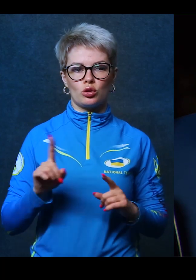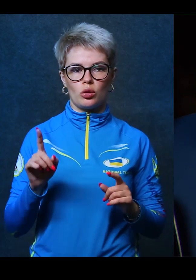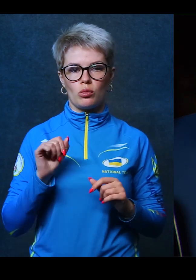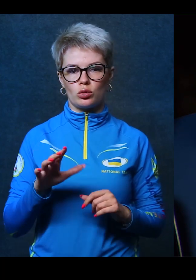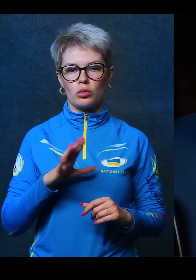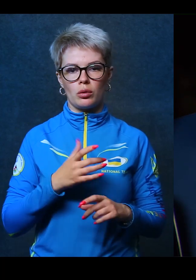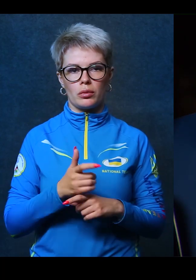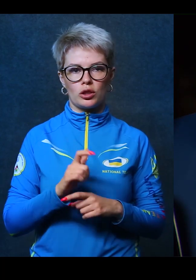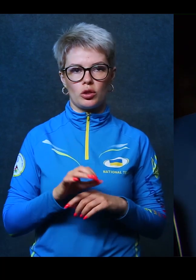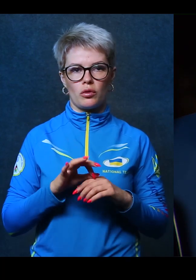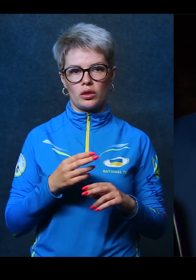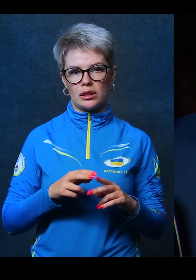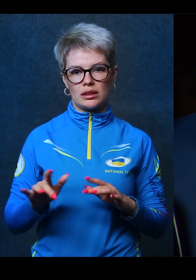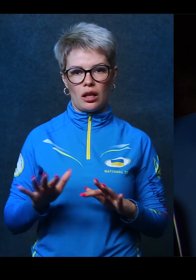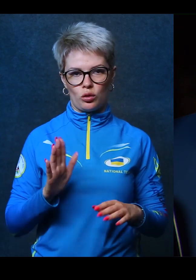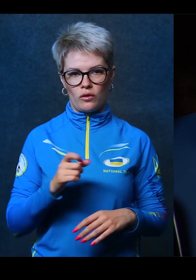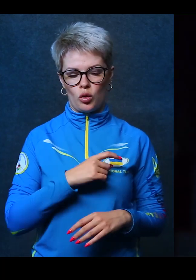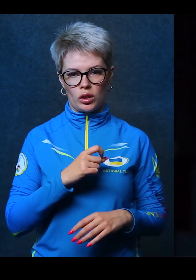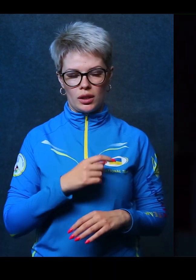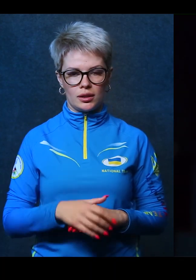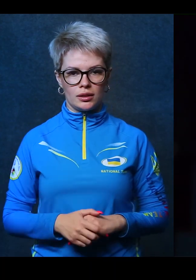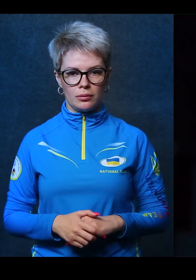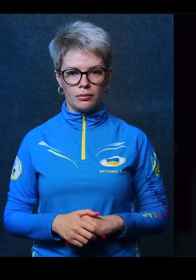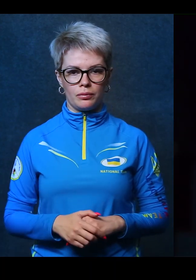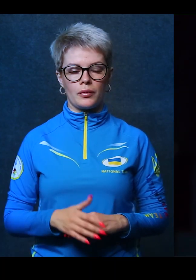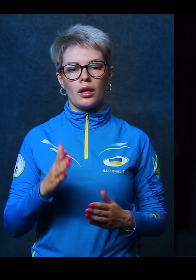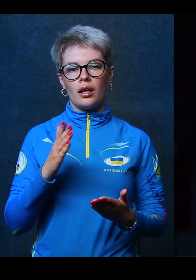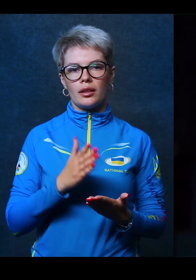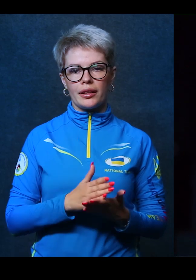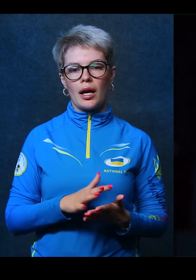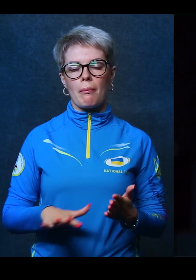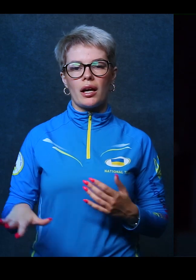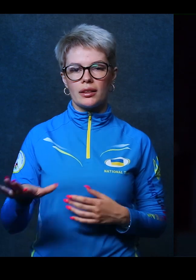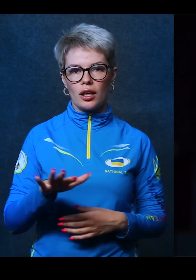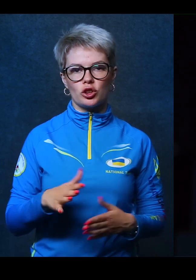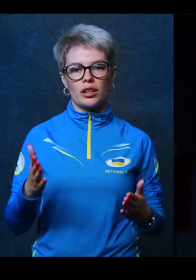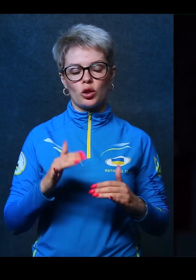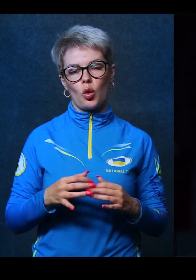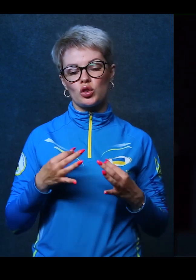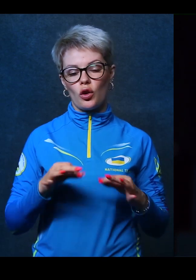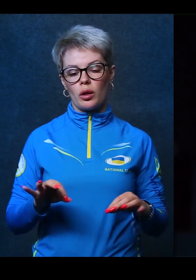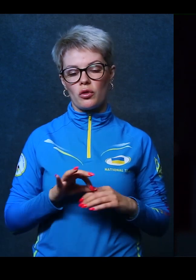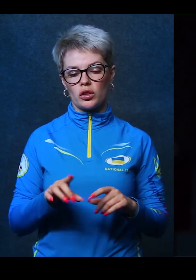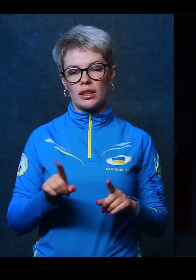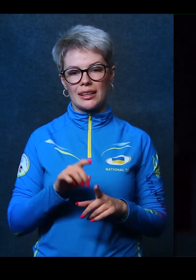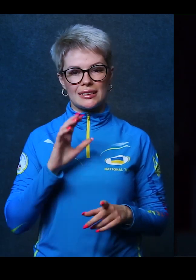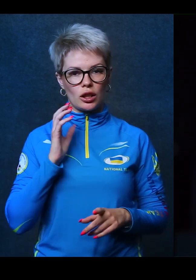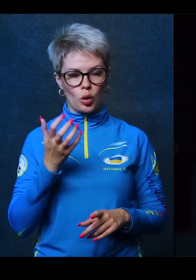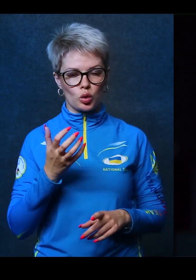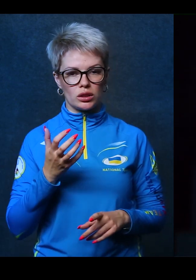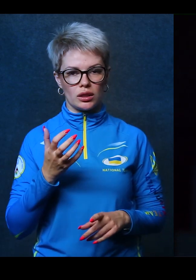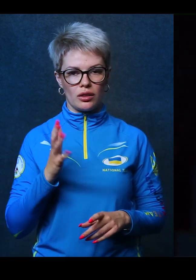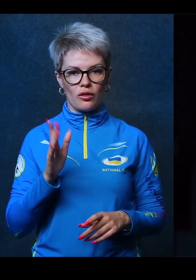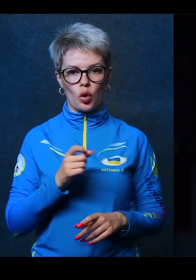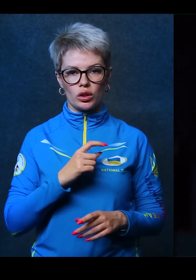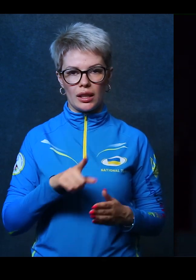можна більше проводити таких заходів в Одесі. Є майданчики, які дозволяють проводити такі серйозні